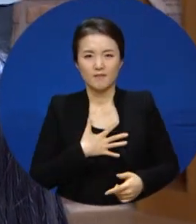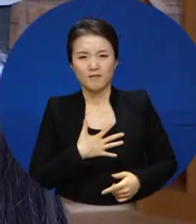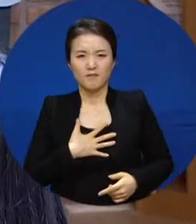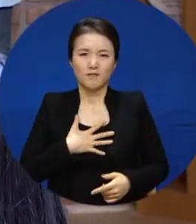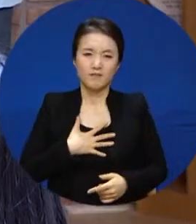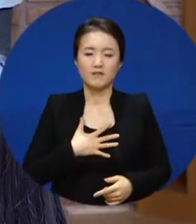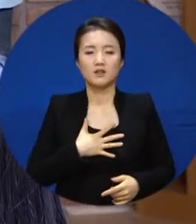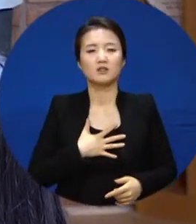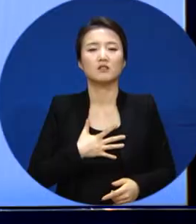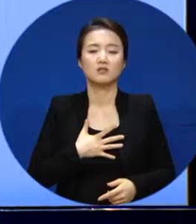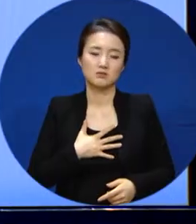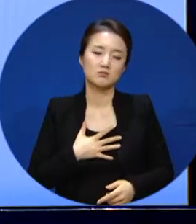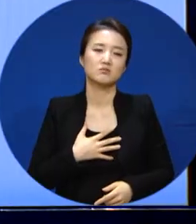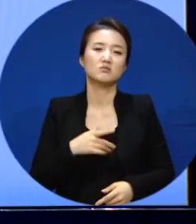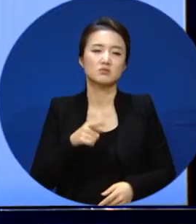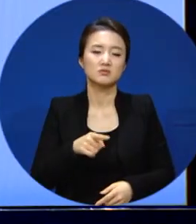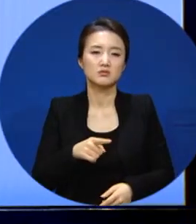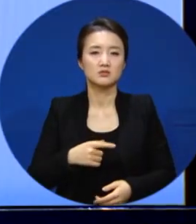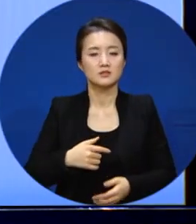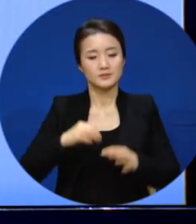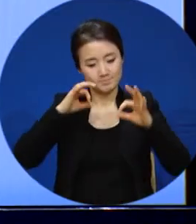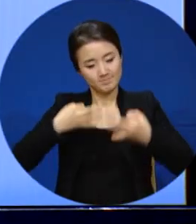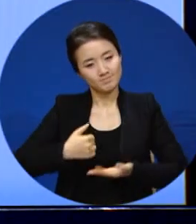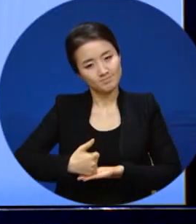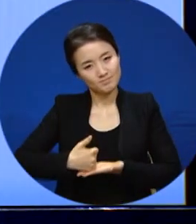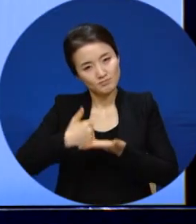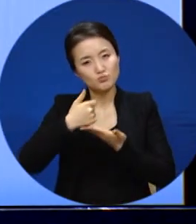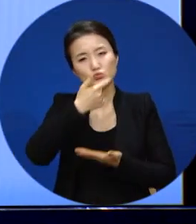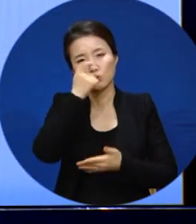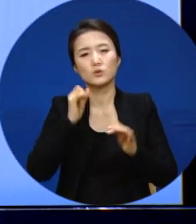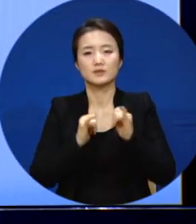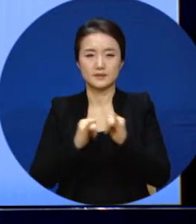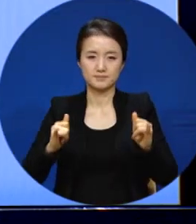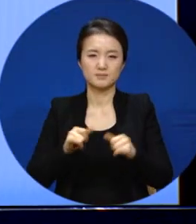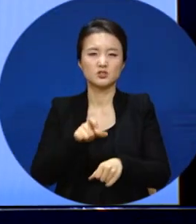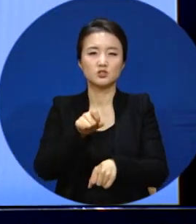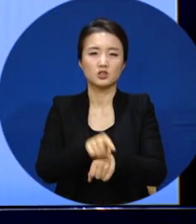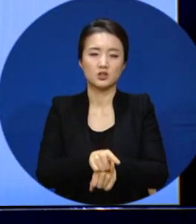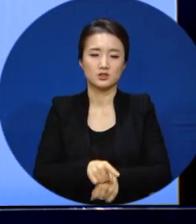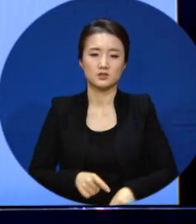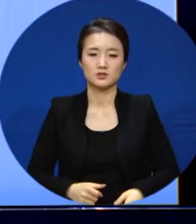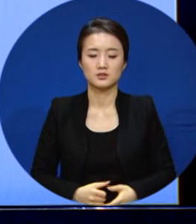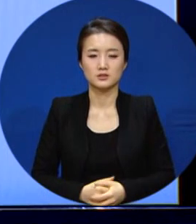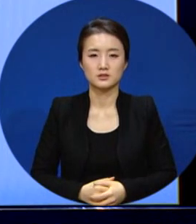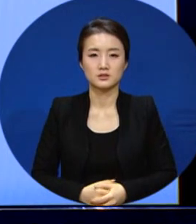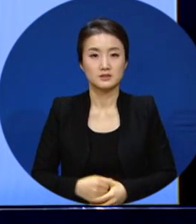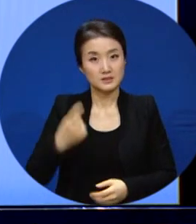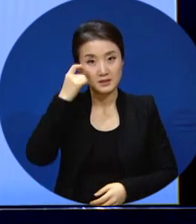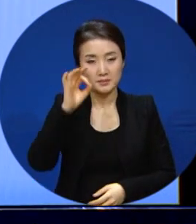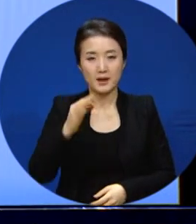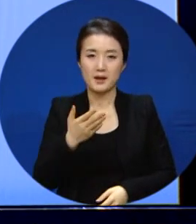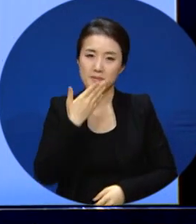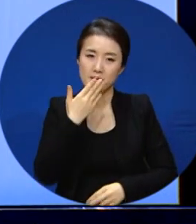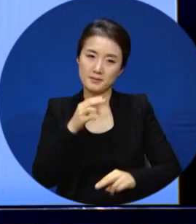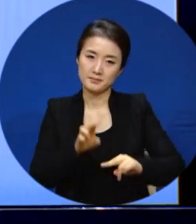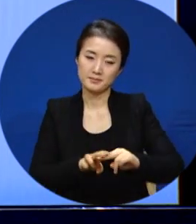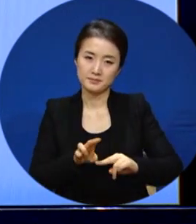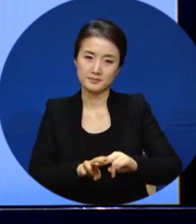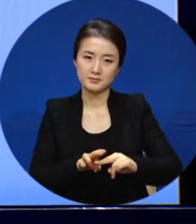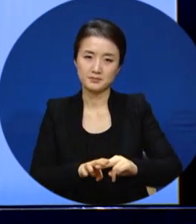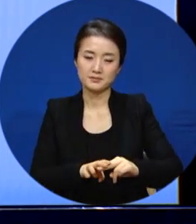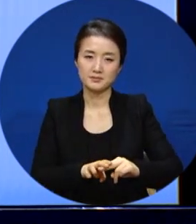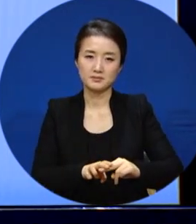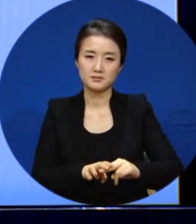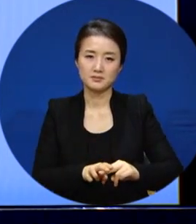낮은 사람들의 특징에 어 그래서 우리 보통 식당에 나 이런데 가면 그렇게 앉자 나요 근데 조금 뭐 자기